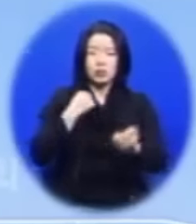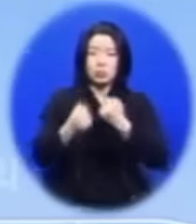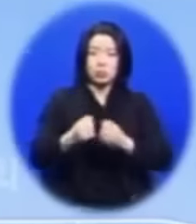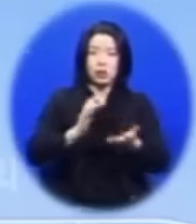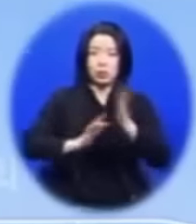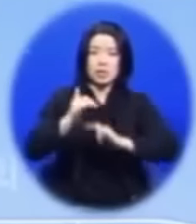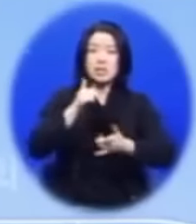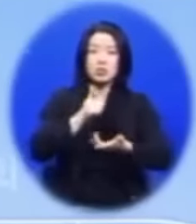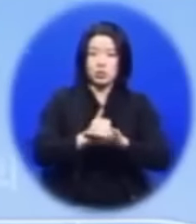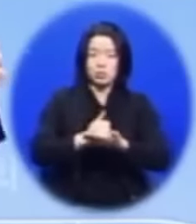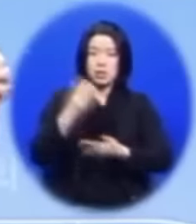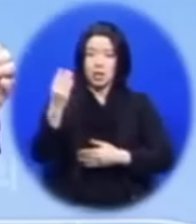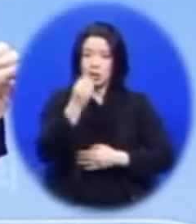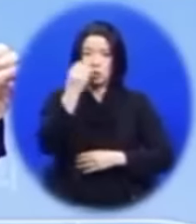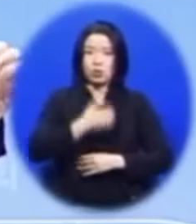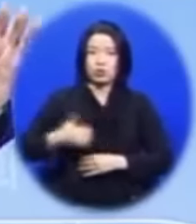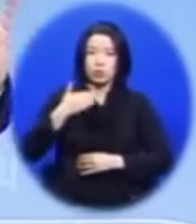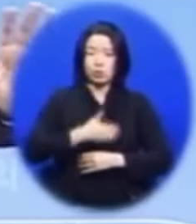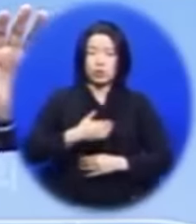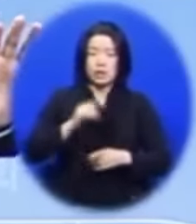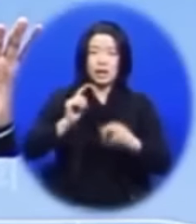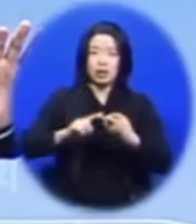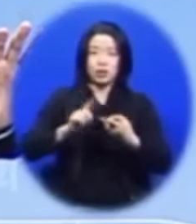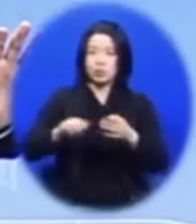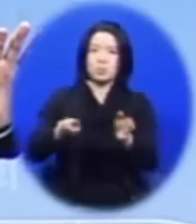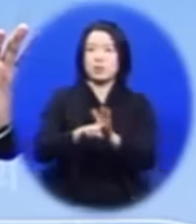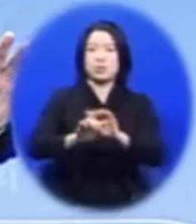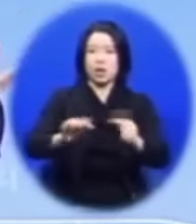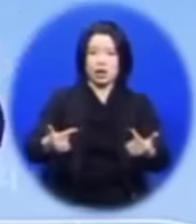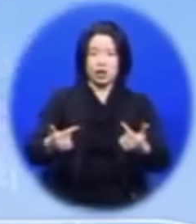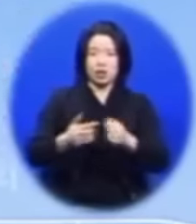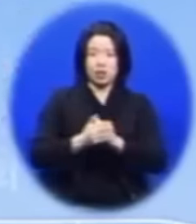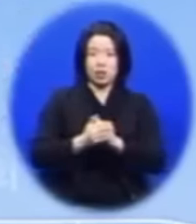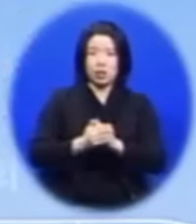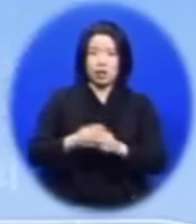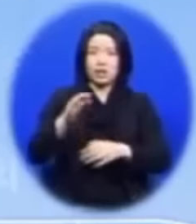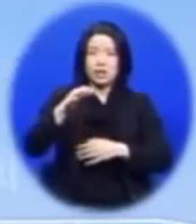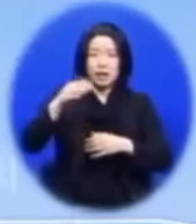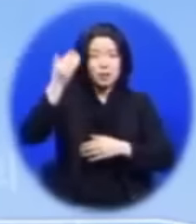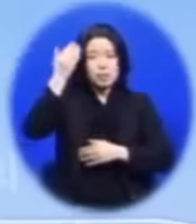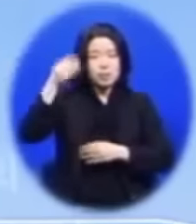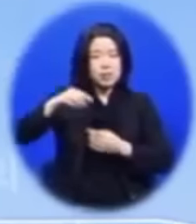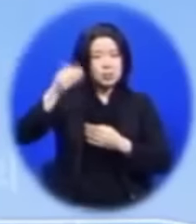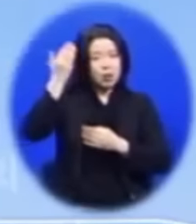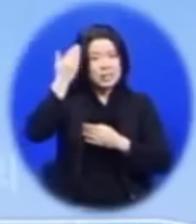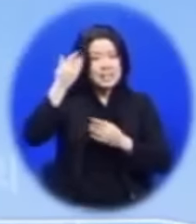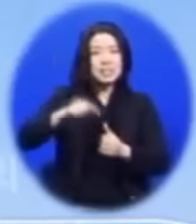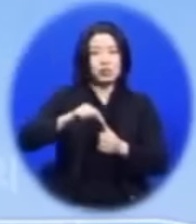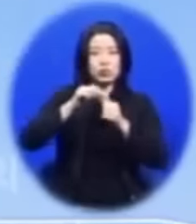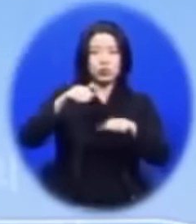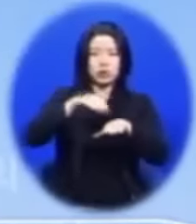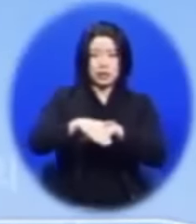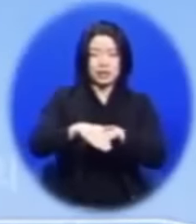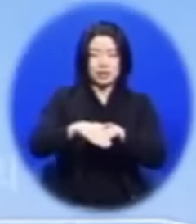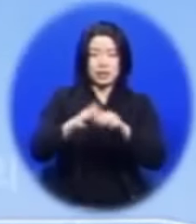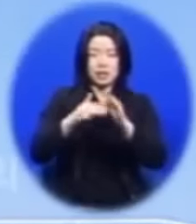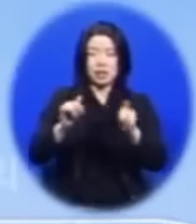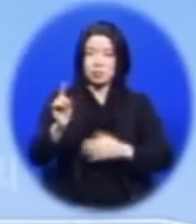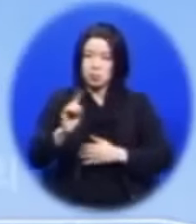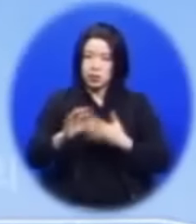예수님이 성육신하신 것을 믿지 않어요 주의자들은 어떻게 생면